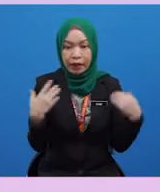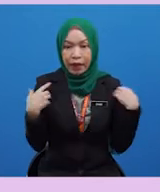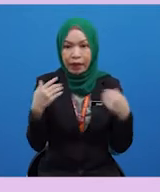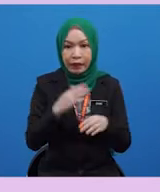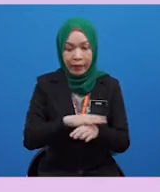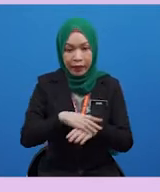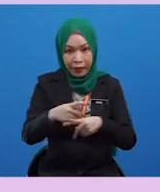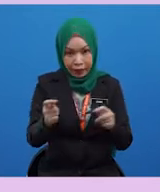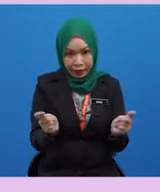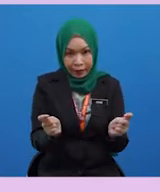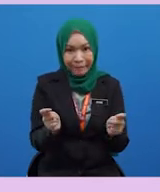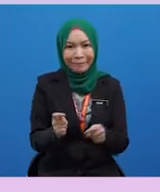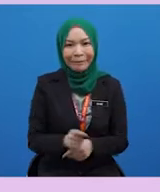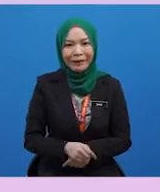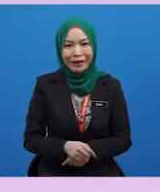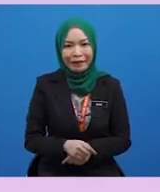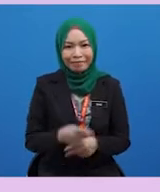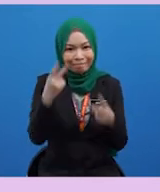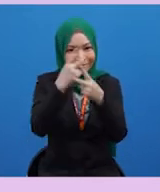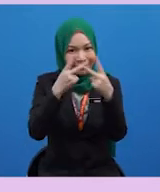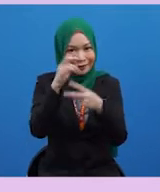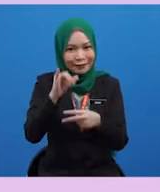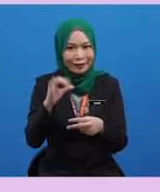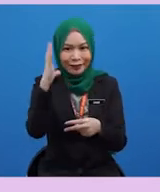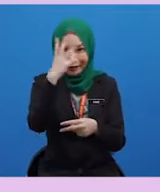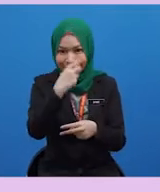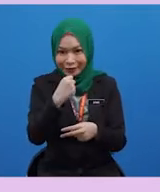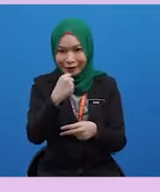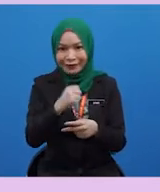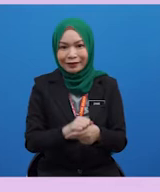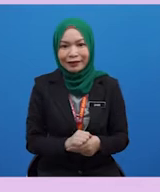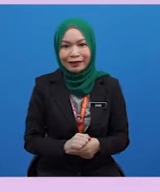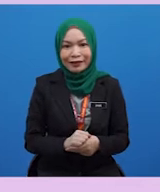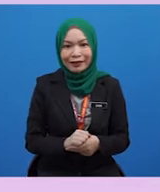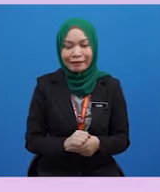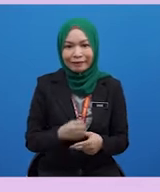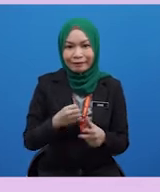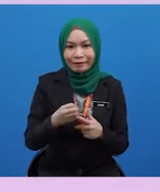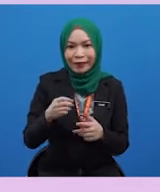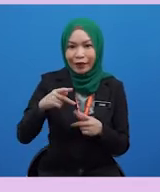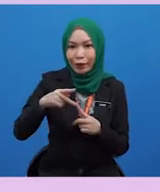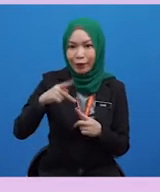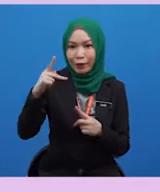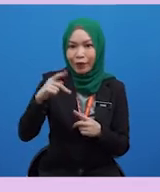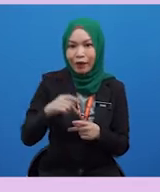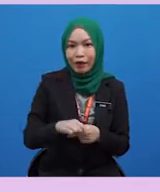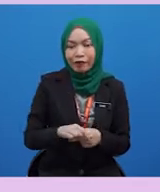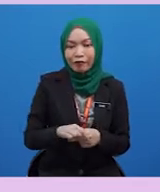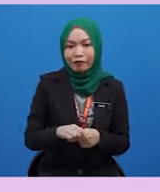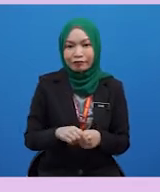menarik. Antaranya ialah Pulau Langkawi, Pulau Tioman dan Pulau